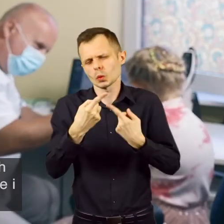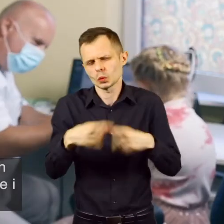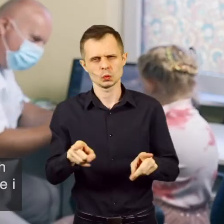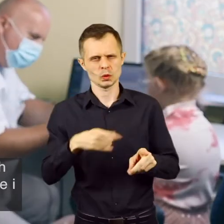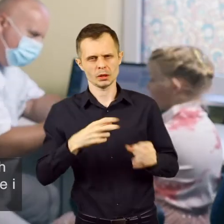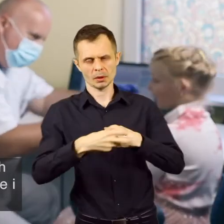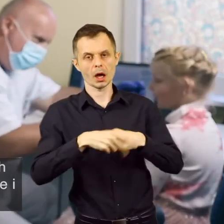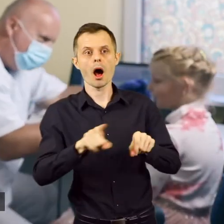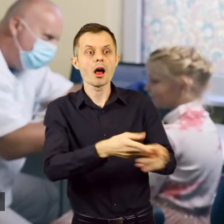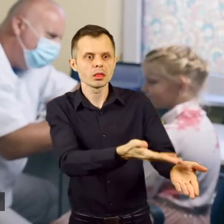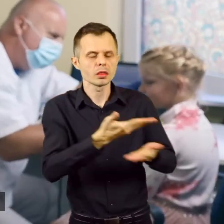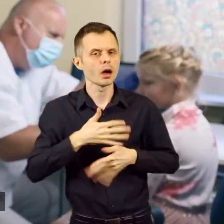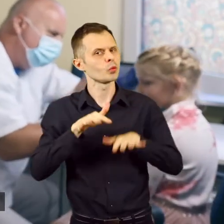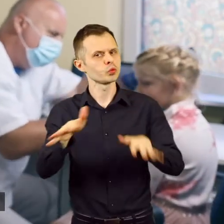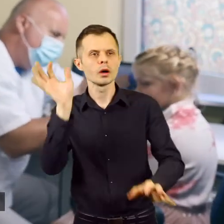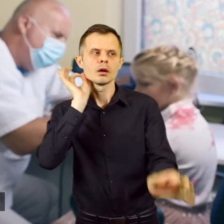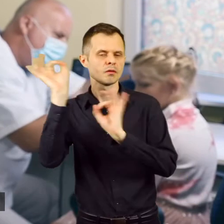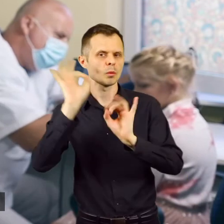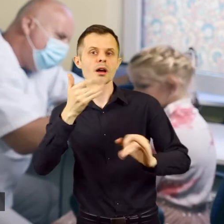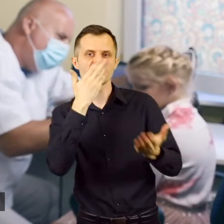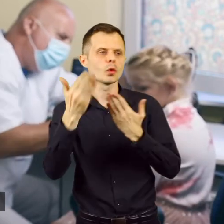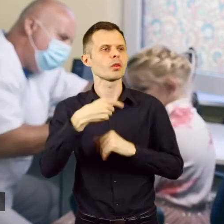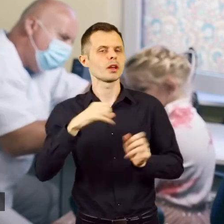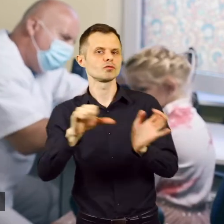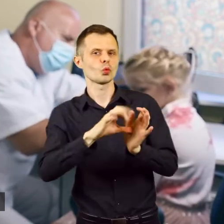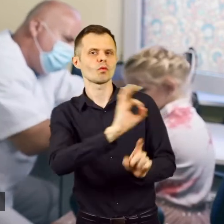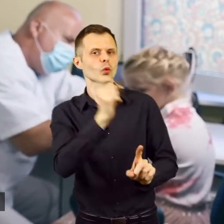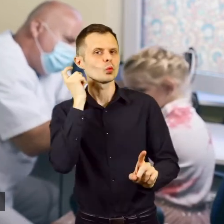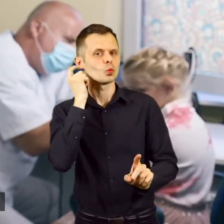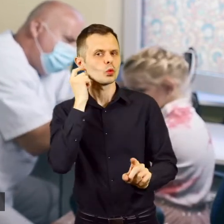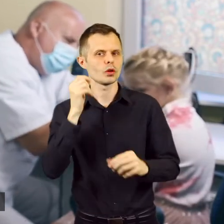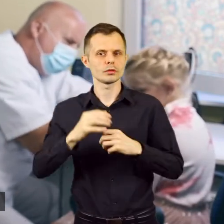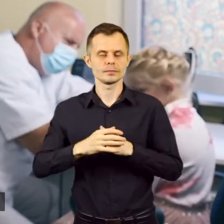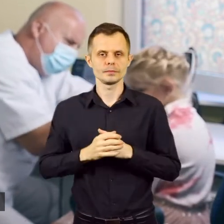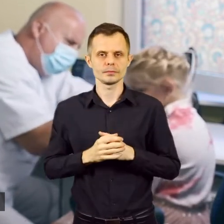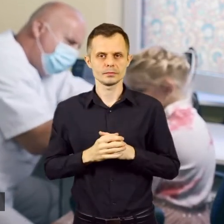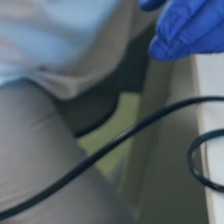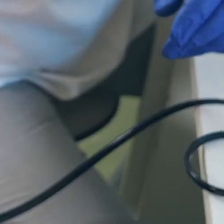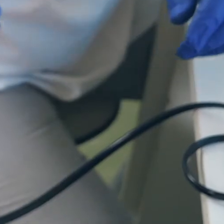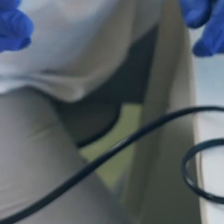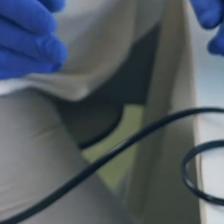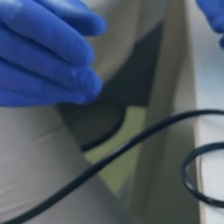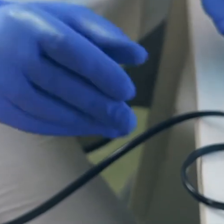i krótkotrwałe, a daje nam dużo informacji o tym, jak zachowuje się ucho wewnętrzne.